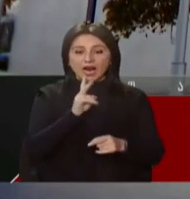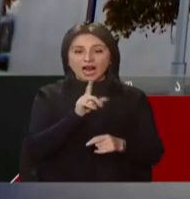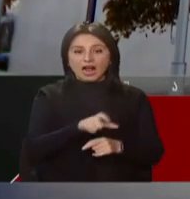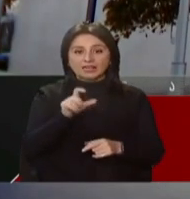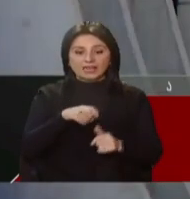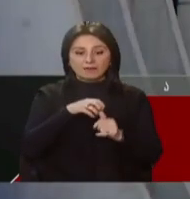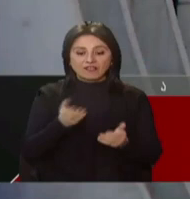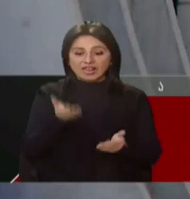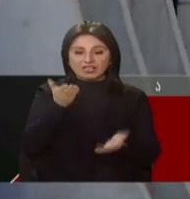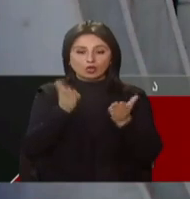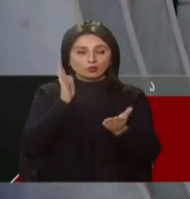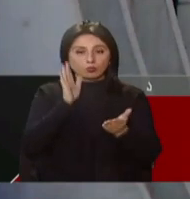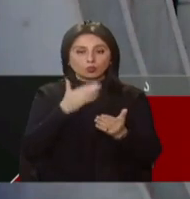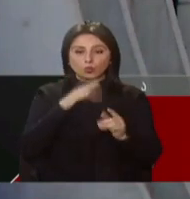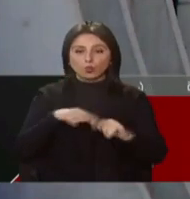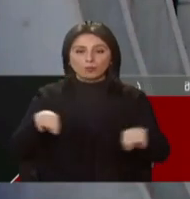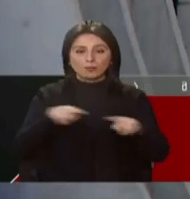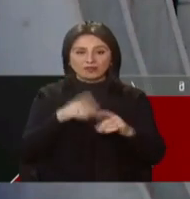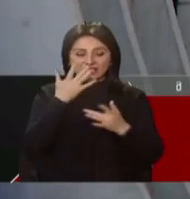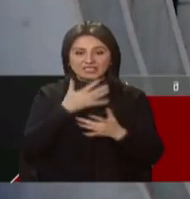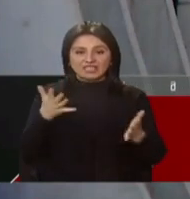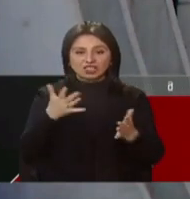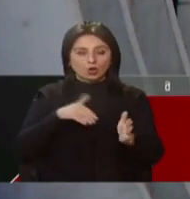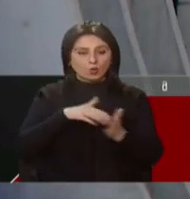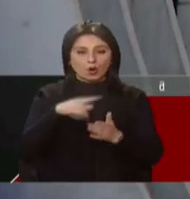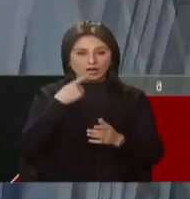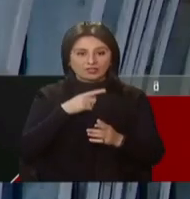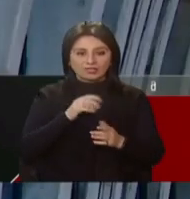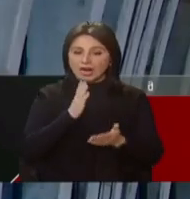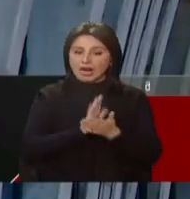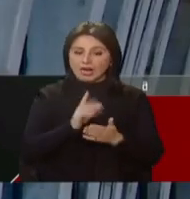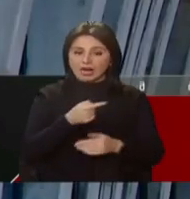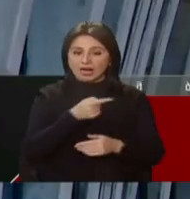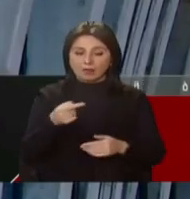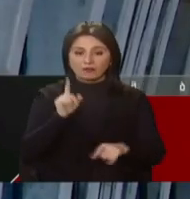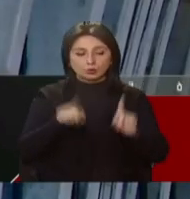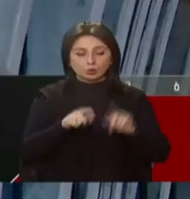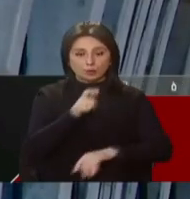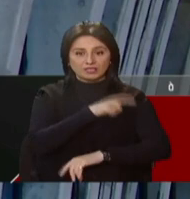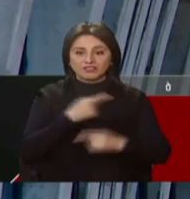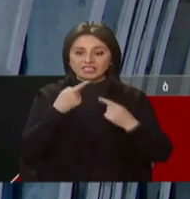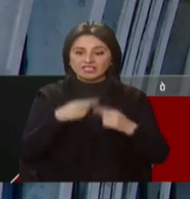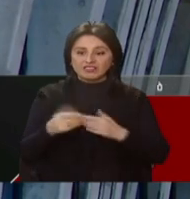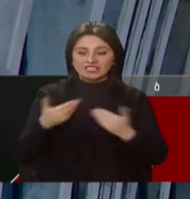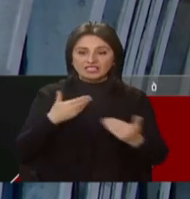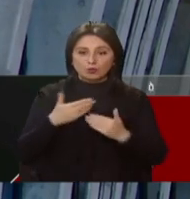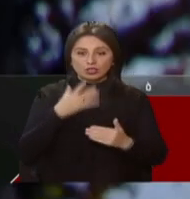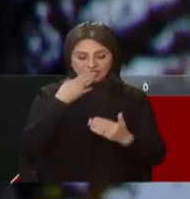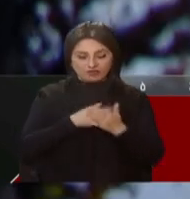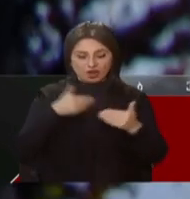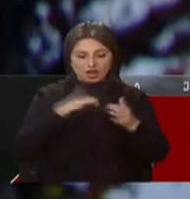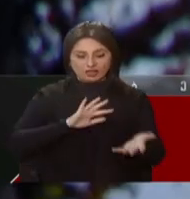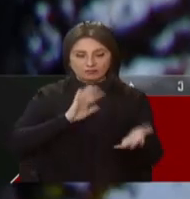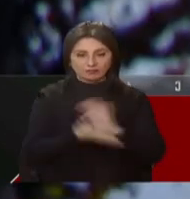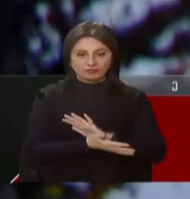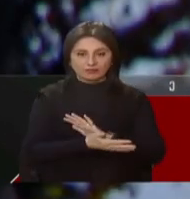გამოკვეთილი ლიდერები არ არიან, მათმა უმეტესობამ საჯარო უარი განაცხადა, მაგრამ არ არის გამორიცხული ერთმა წევრმა სხვების მოწოდებით საკუთარ